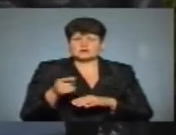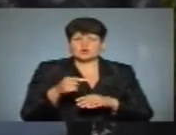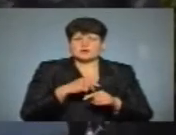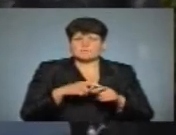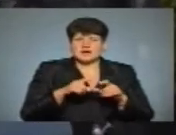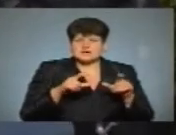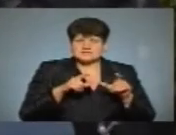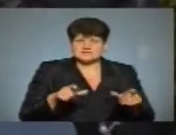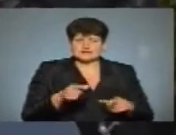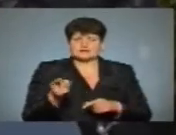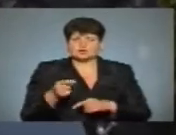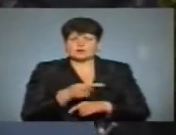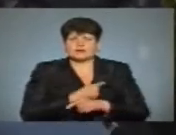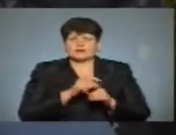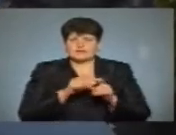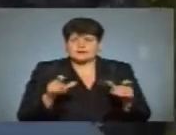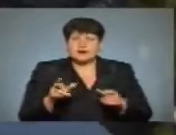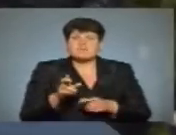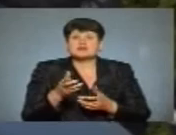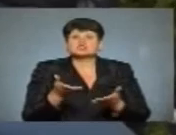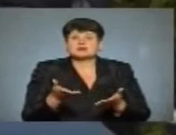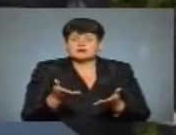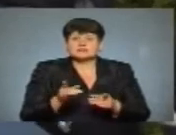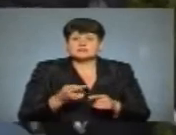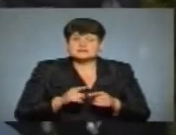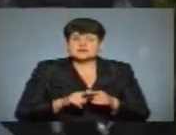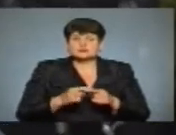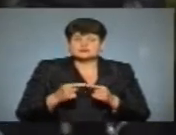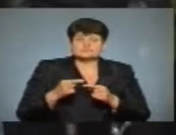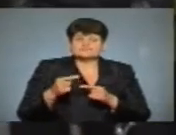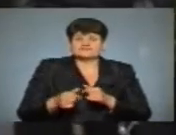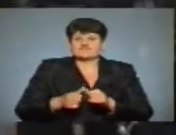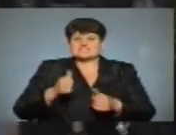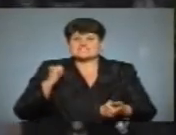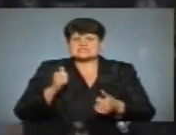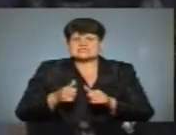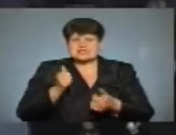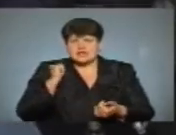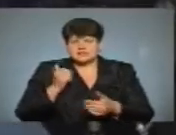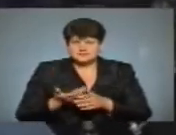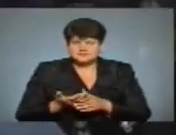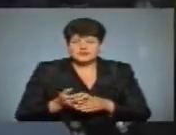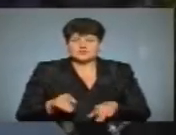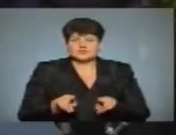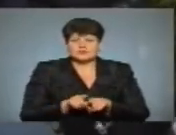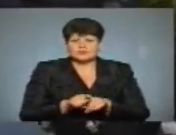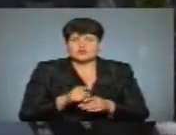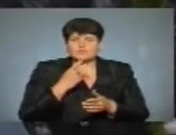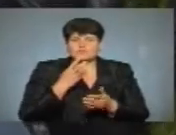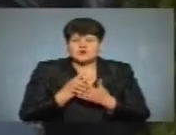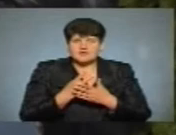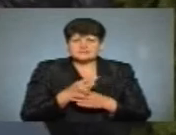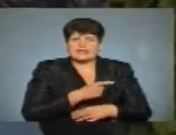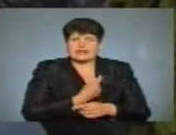магазини, Тернопіль лікарня. А Бережання, то є щось таке глухе і відстале для нас. Навіть як показували